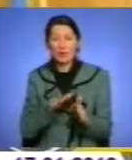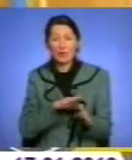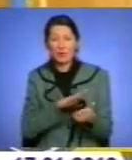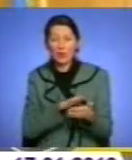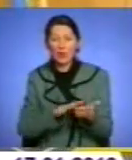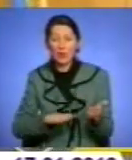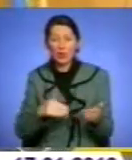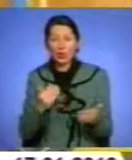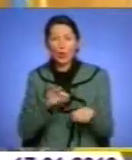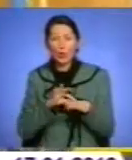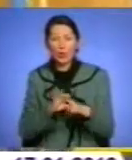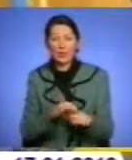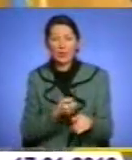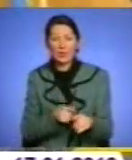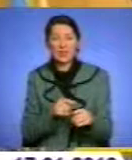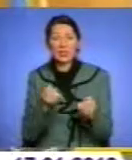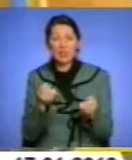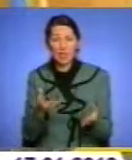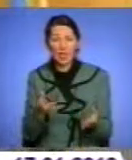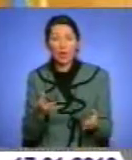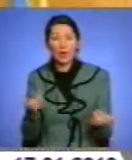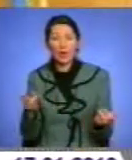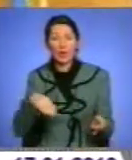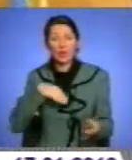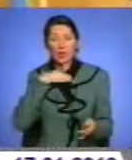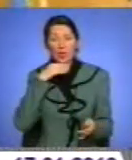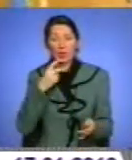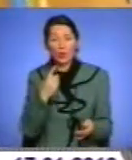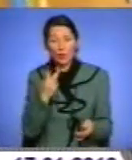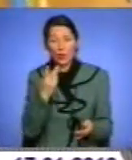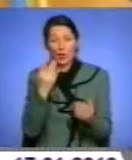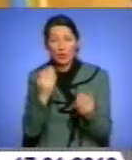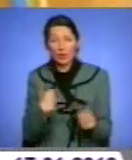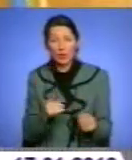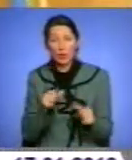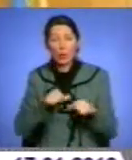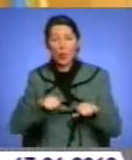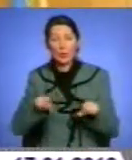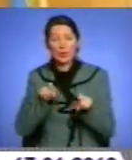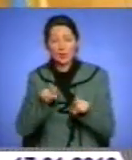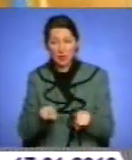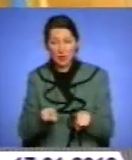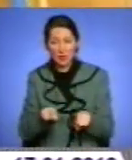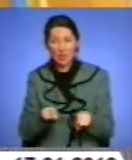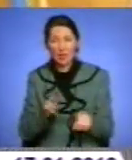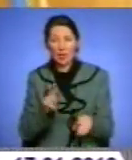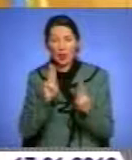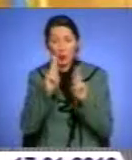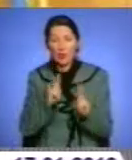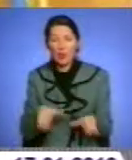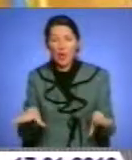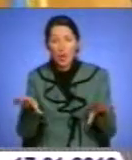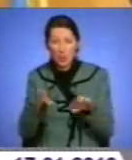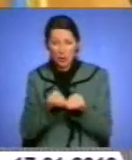його проведення. Зазвичай достатньо одного дня або двох днів для того, щоб комісії засіли. Як правило, вони збираються